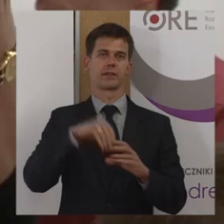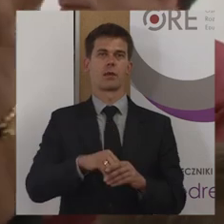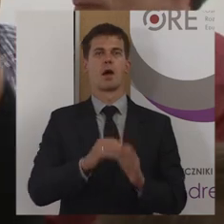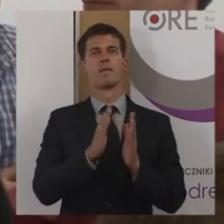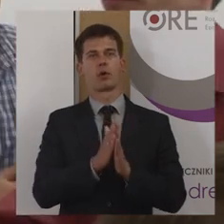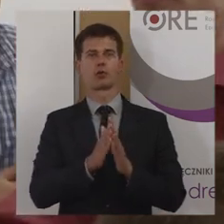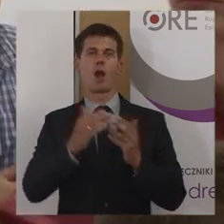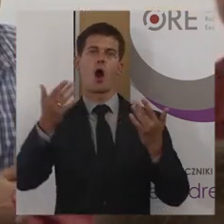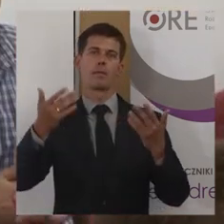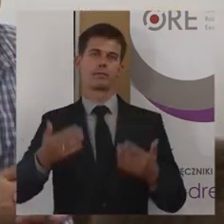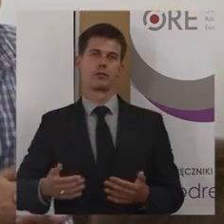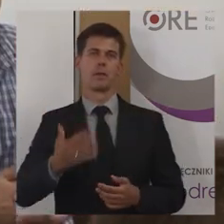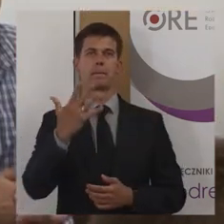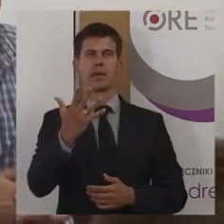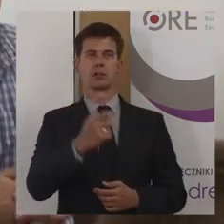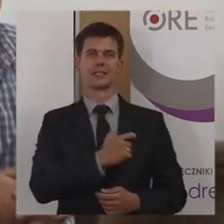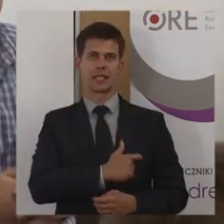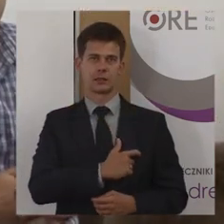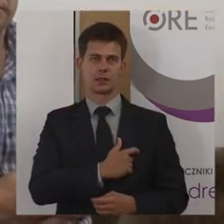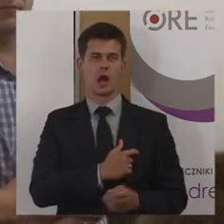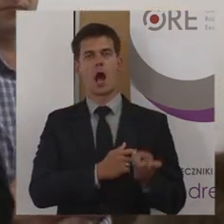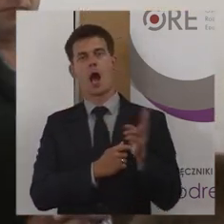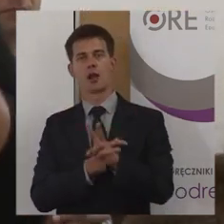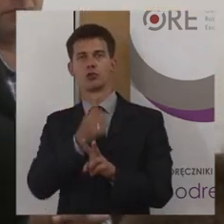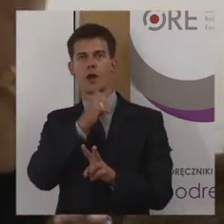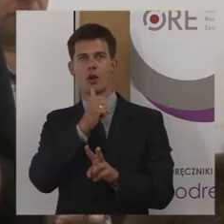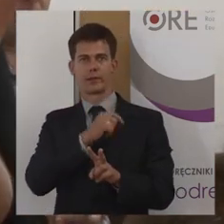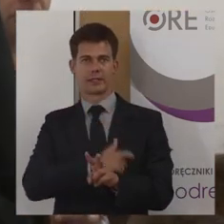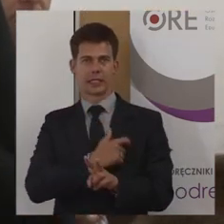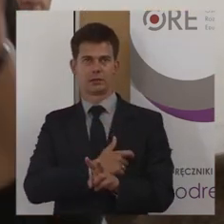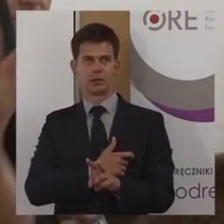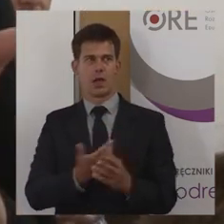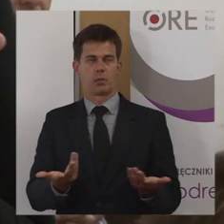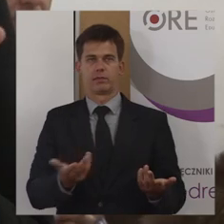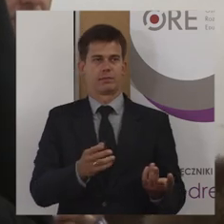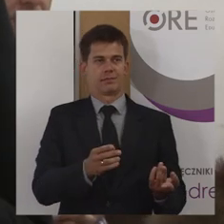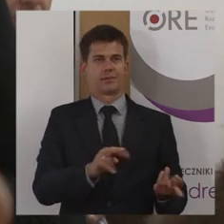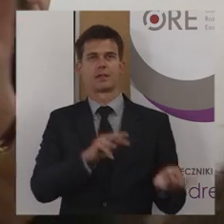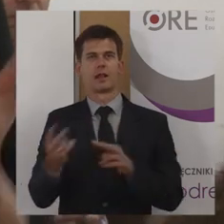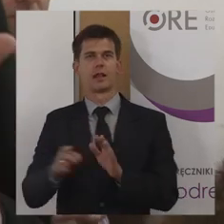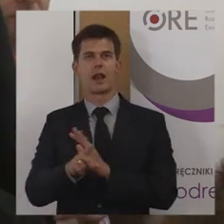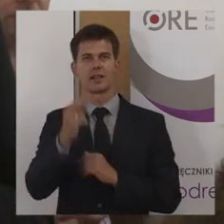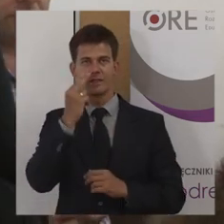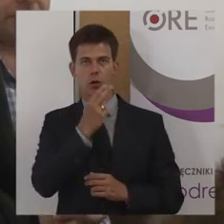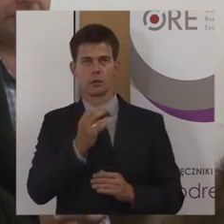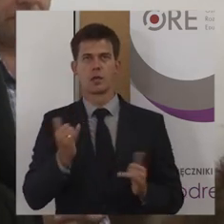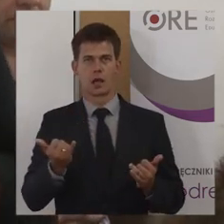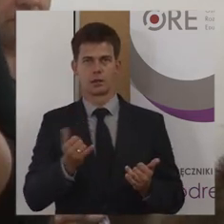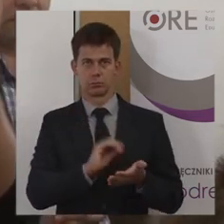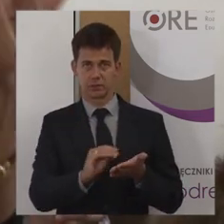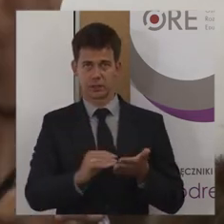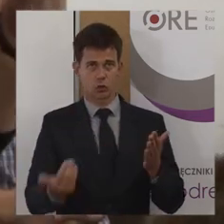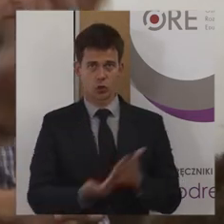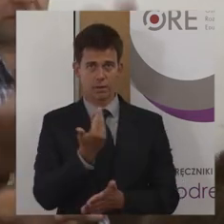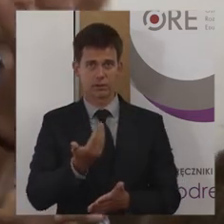czerwonych serduszek jest większych od 3 zielonych serduszek, no bo to jak to przełożyć dla niewidomego? Od nowa pisać to zadanie?